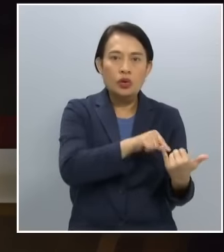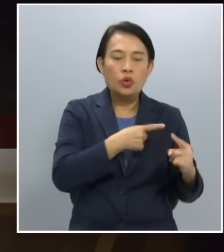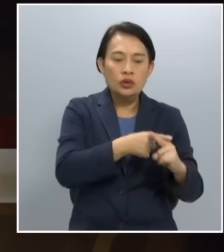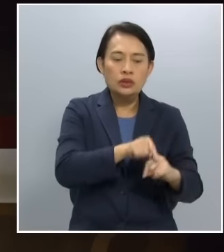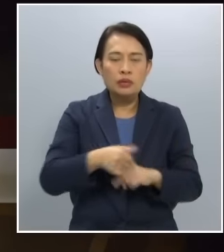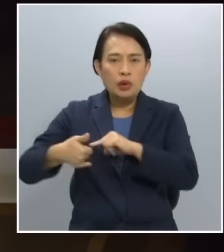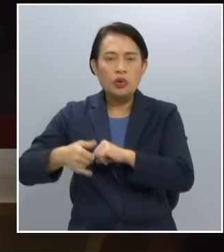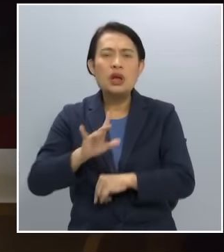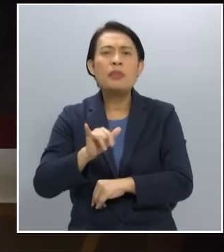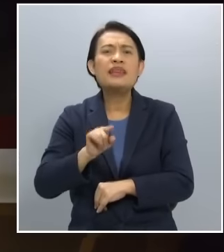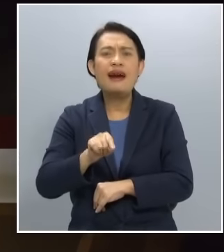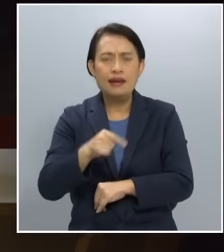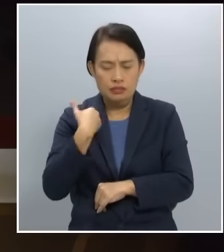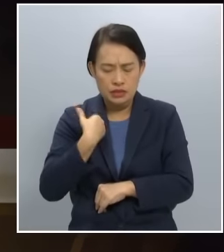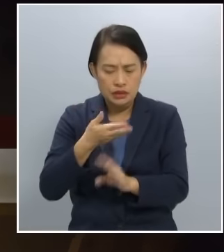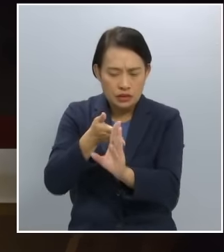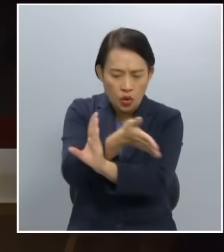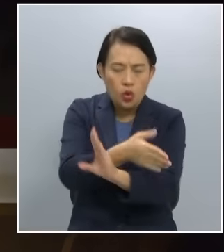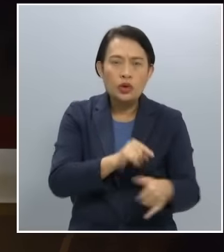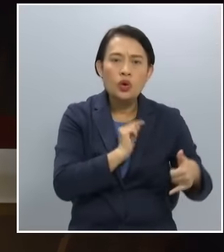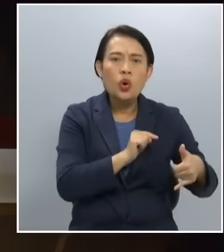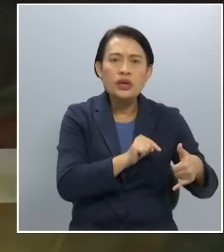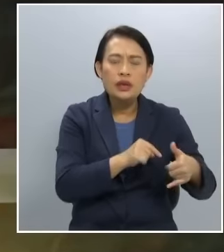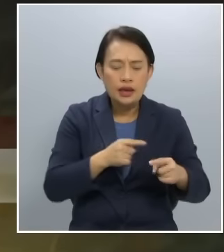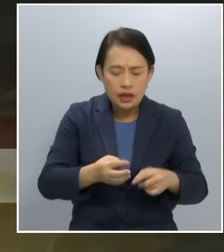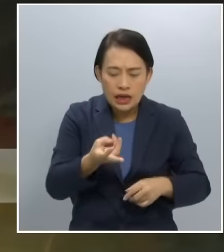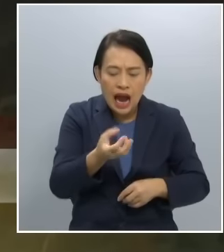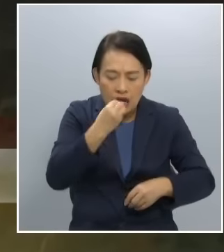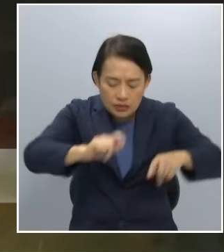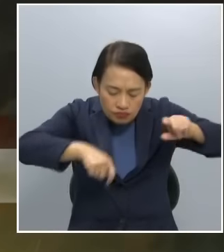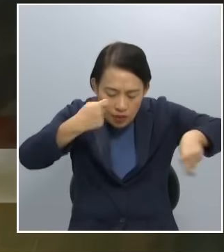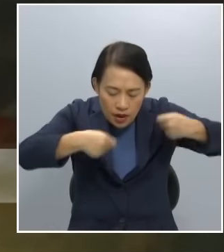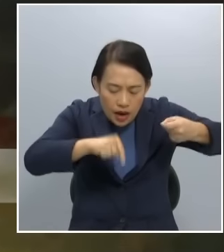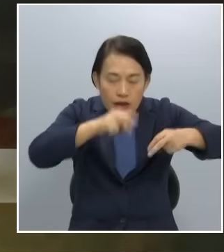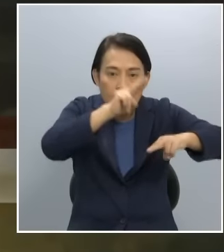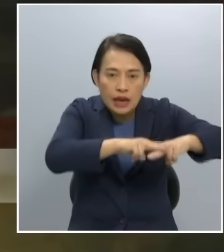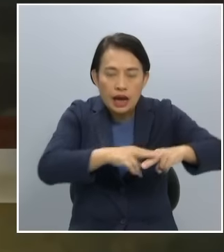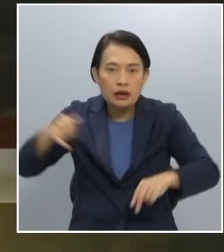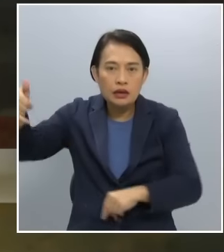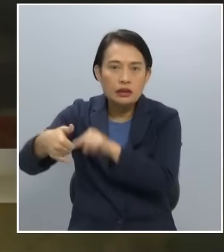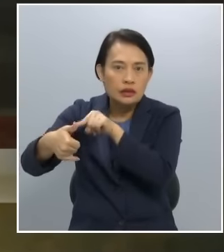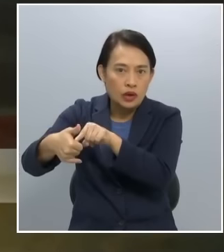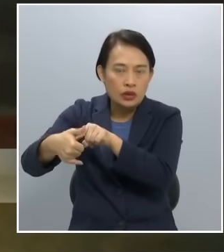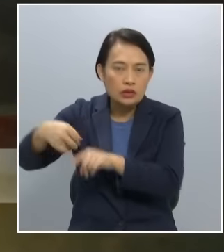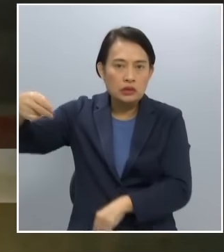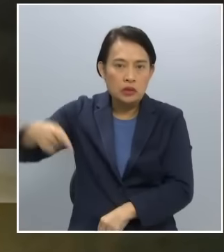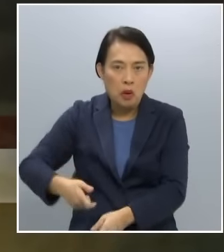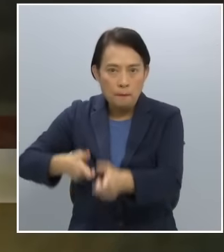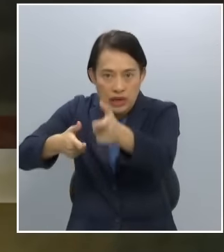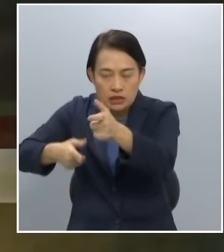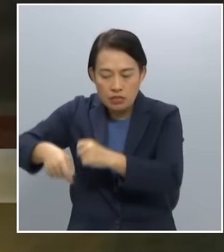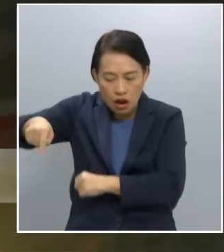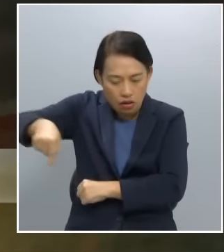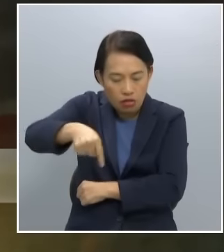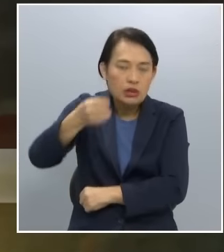ญาติกันค่ะก่อนเกิดเหตุนายอำนวยคนเจ็บเนี่ยนั่งกินข้าวอยู่ที่หน้าบ้านแล้วนายสมยศผู้ก่อเหตุก็เดินถือปืนยาวออกมา